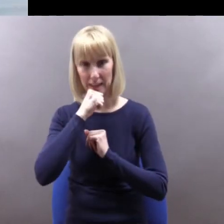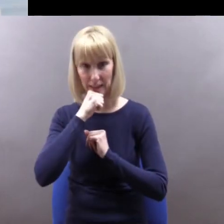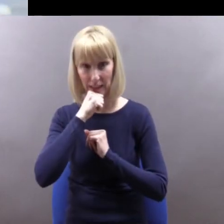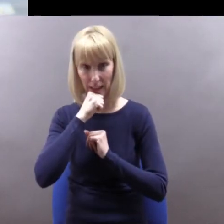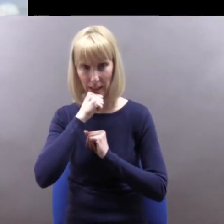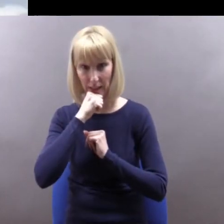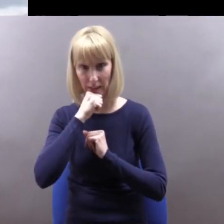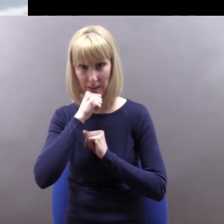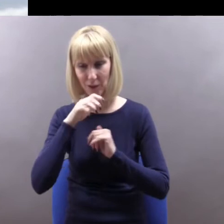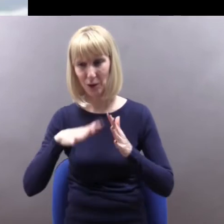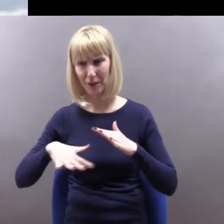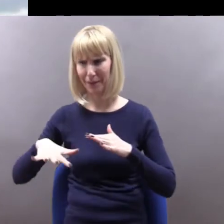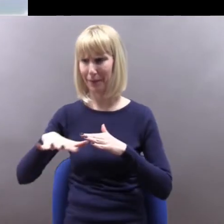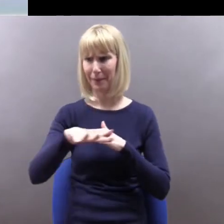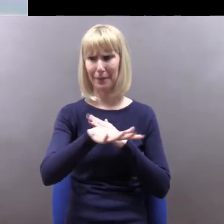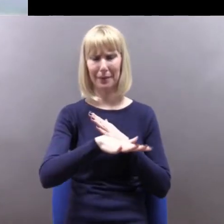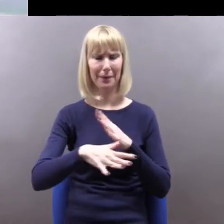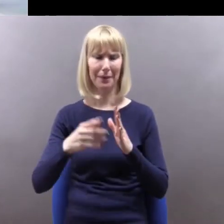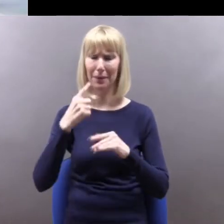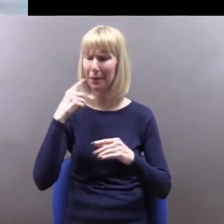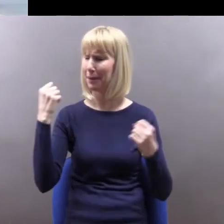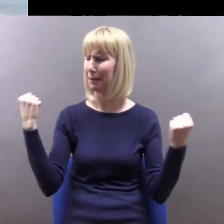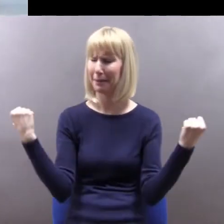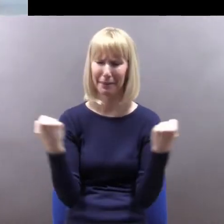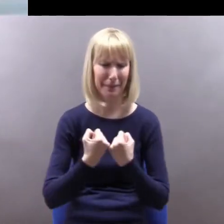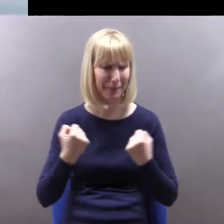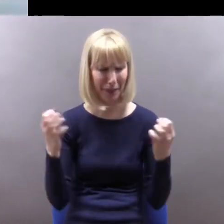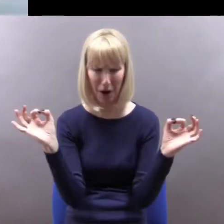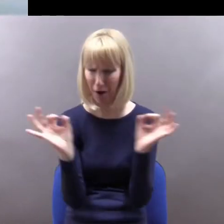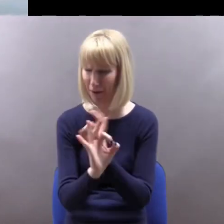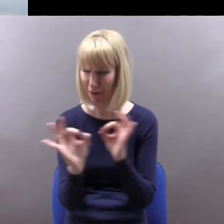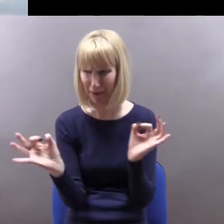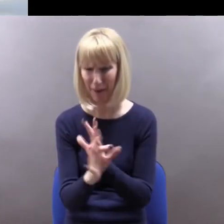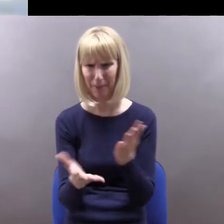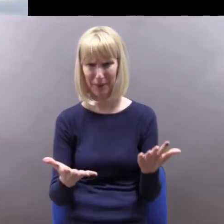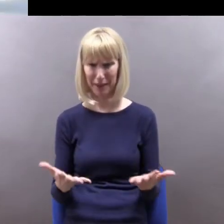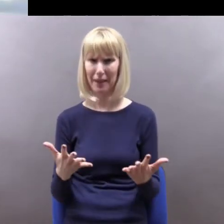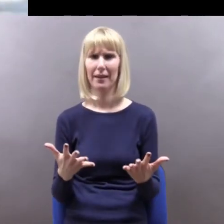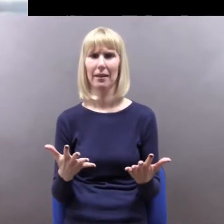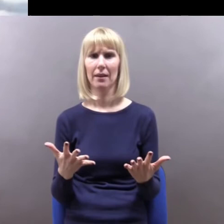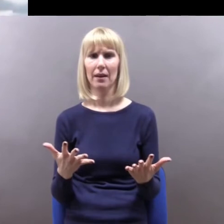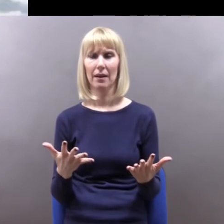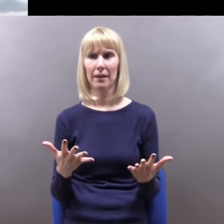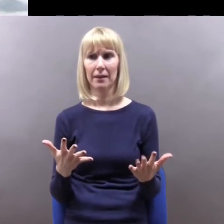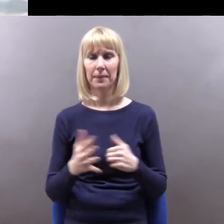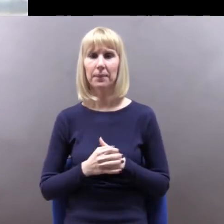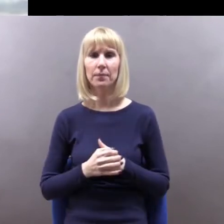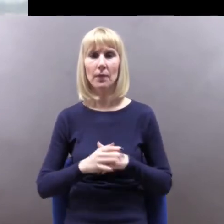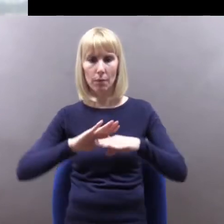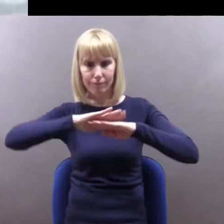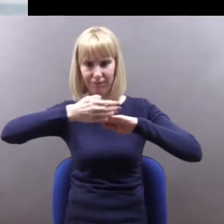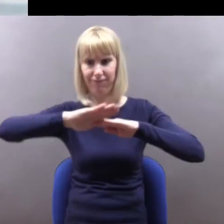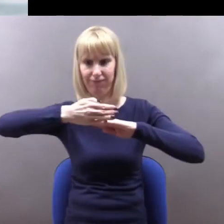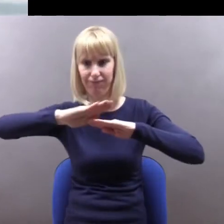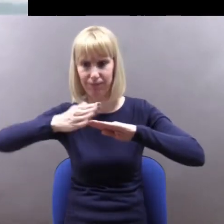Starówki i okolic, to jest rzeźnia. No tutaj tamten bruk wszędzie występujący. Ja tam byłem kilka lat temu, być